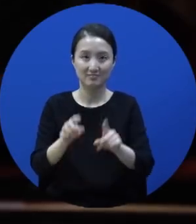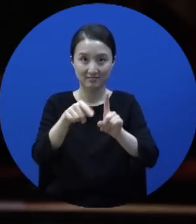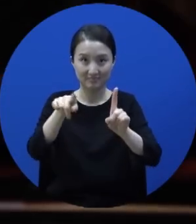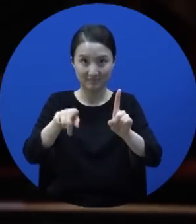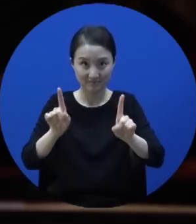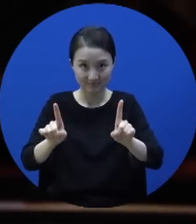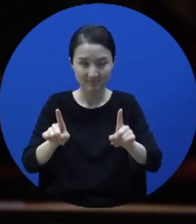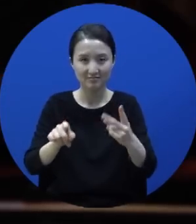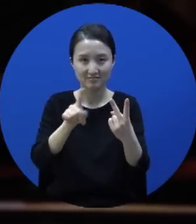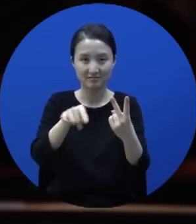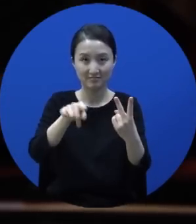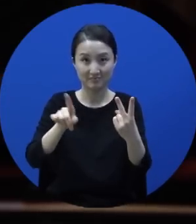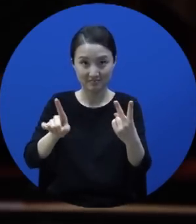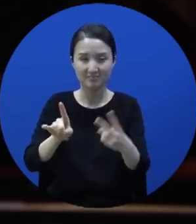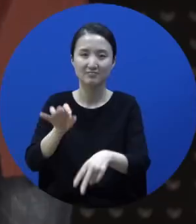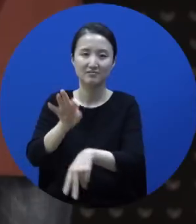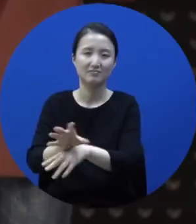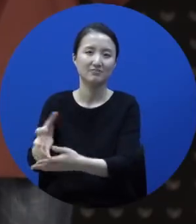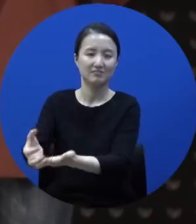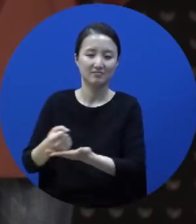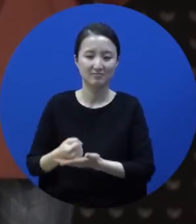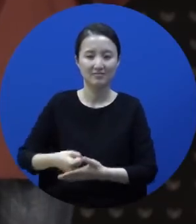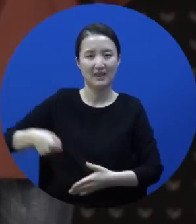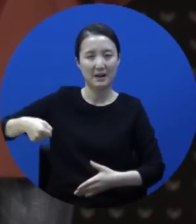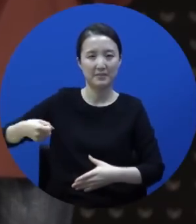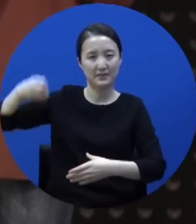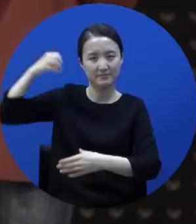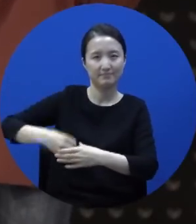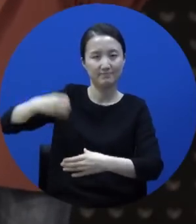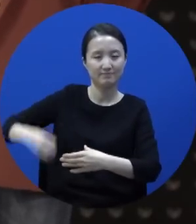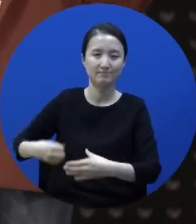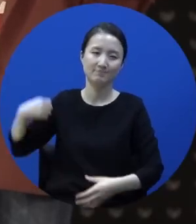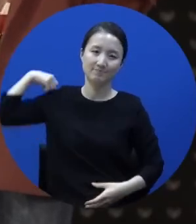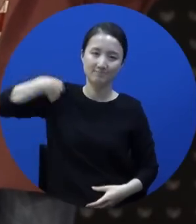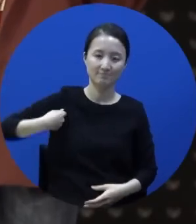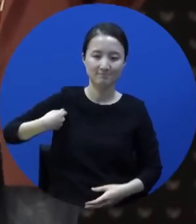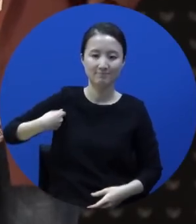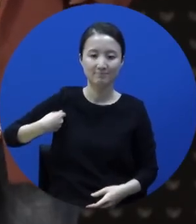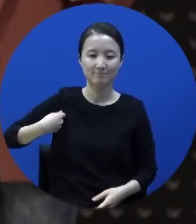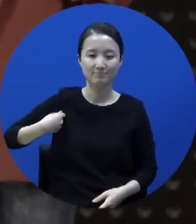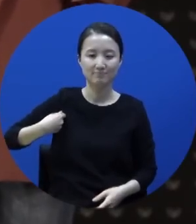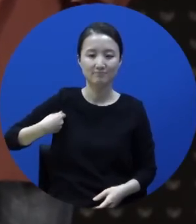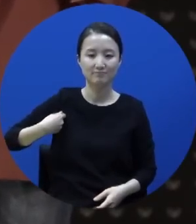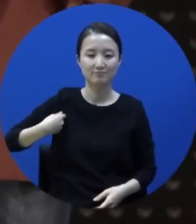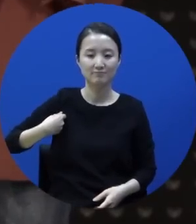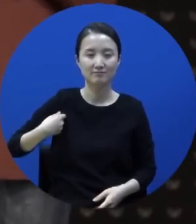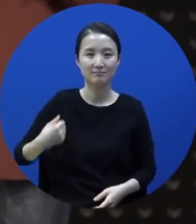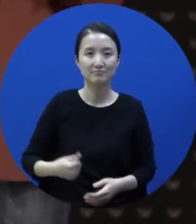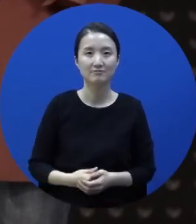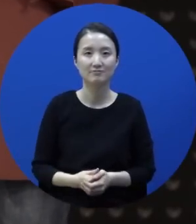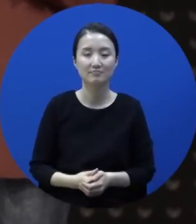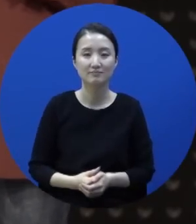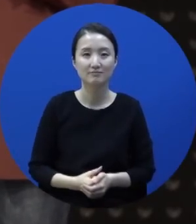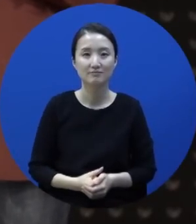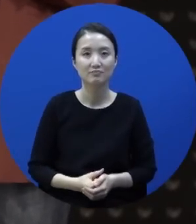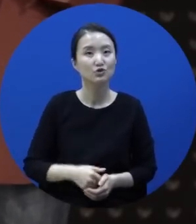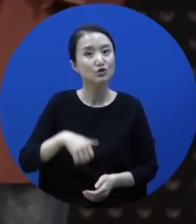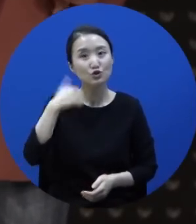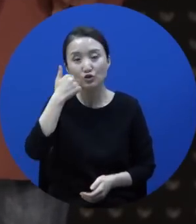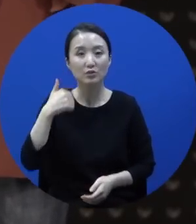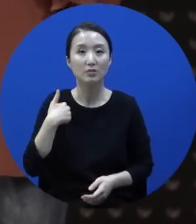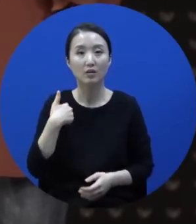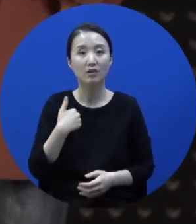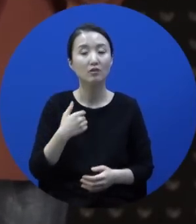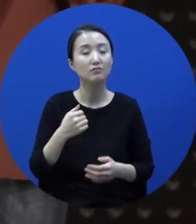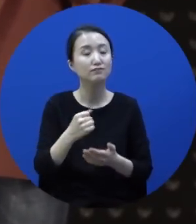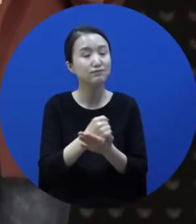커피나 두 병의 음료수를 사요. 또는 세 병의 음료수를 사요. 그리고 가방 속에 툭툭 집어넣고 다닙니다. 그리고 그날